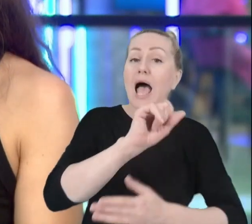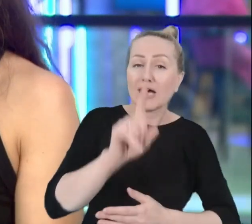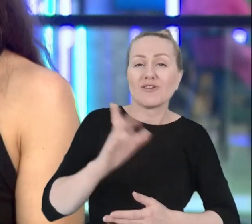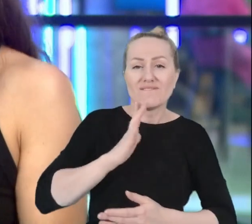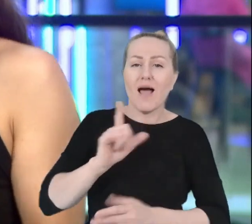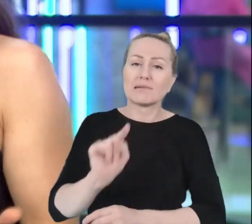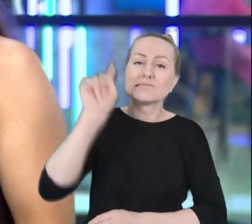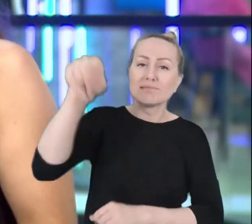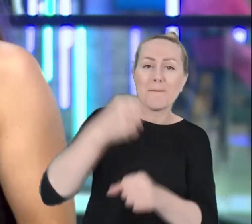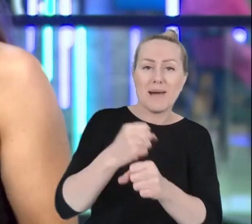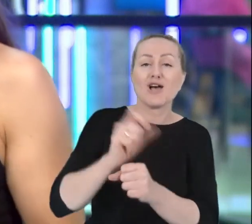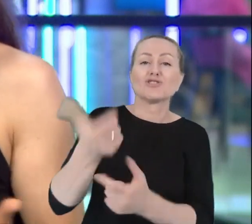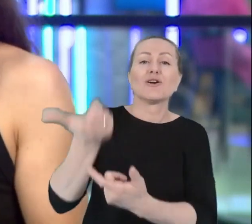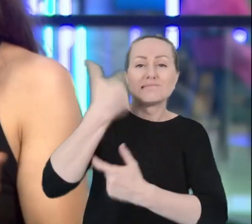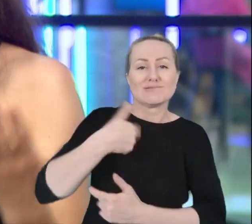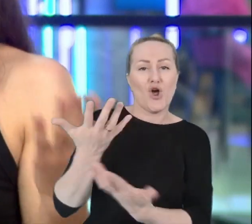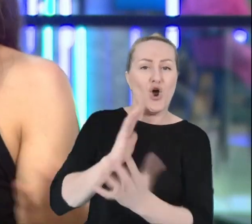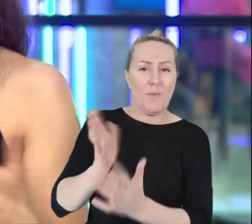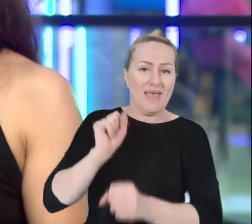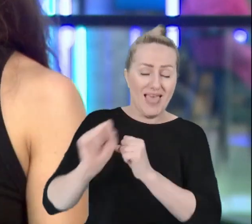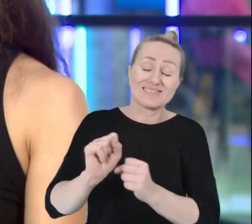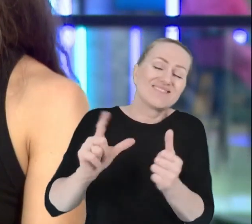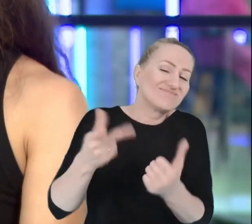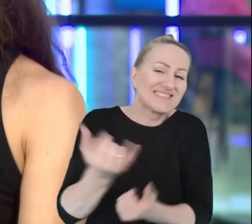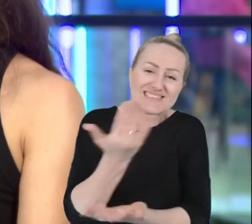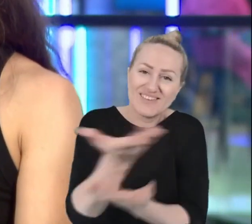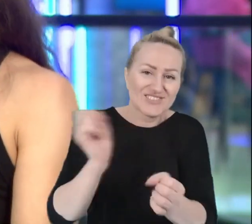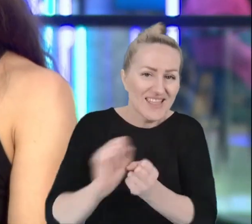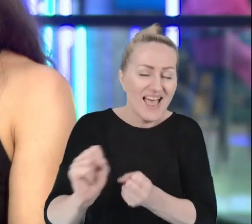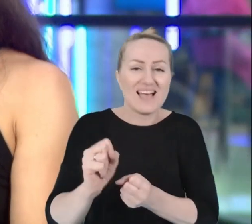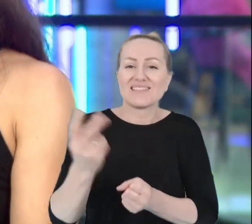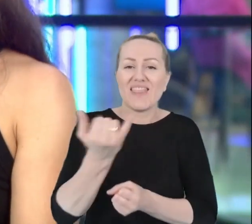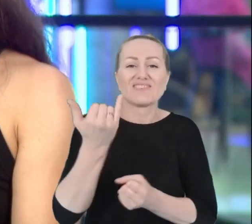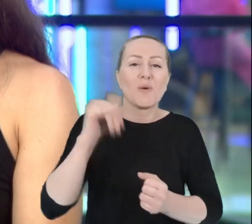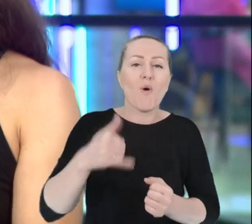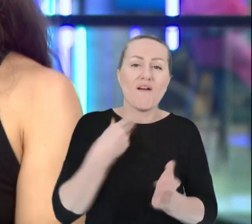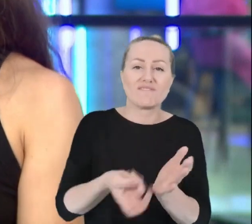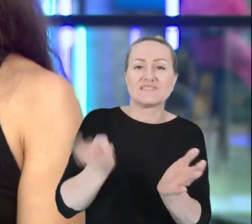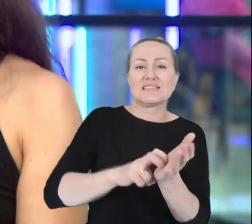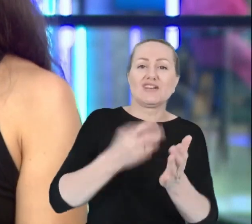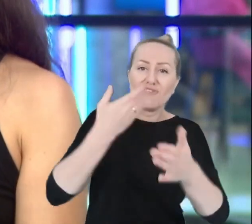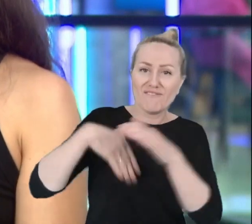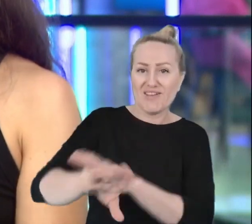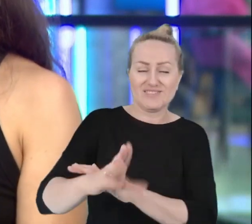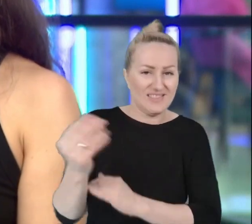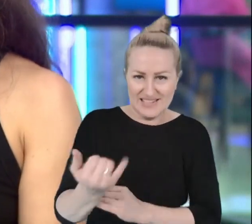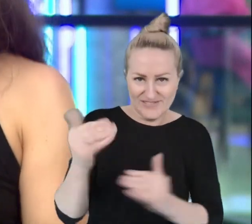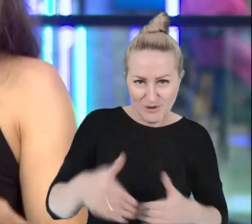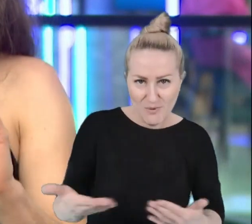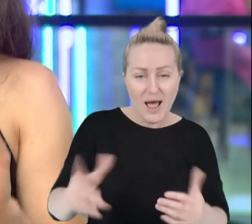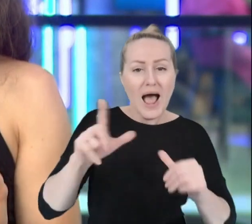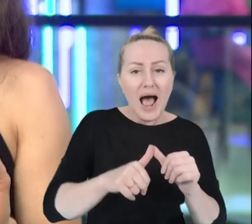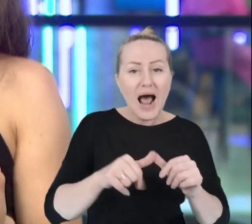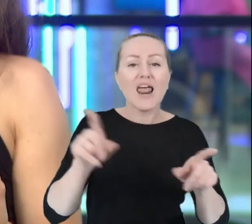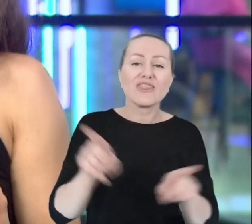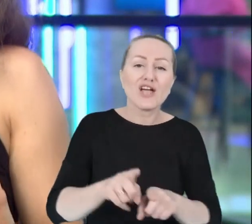jesteśmy zaopiekowani, ale nie zawsze tak jest, że mogę po prostu wstać i wyjść, prawda? Może być też tak, że będę